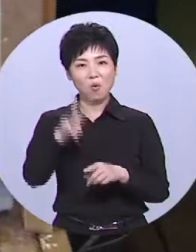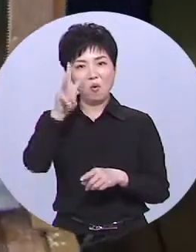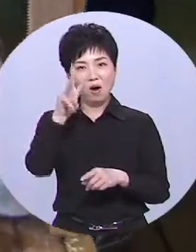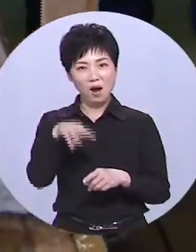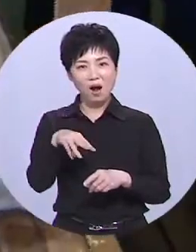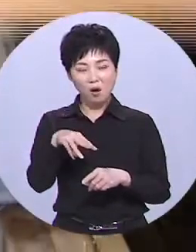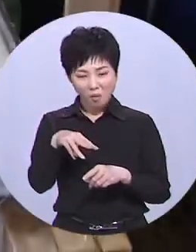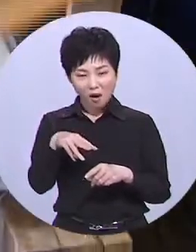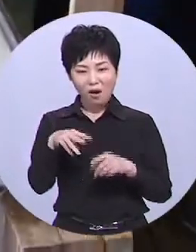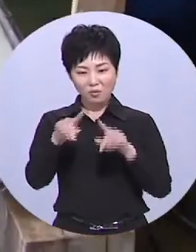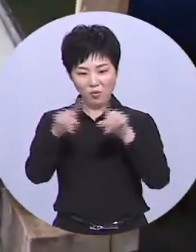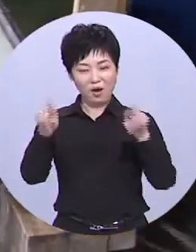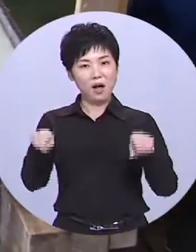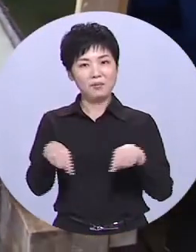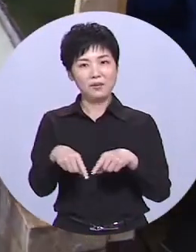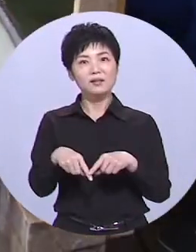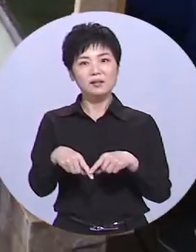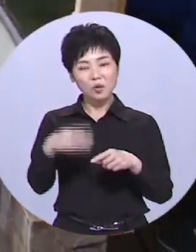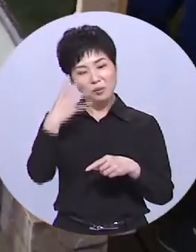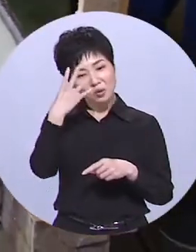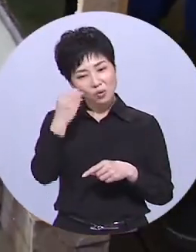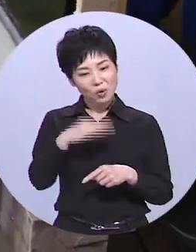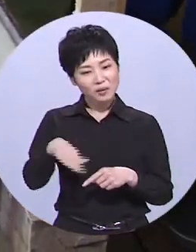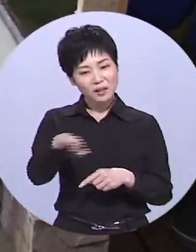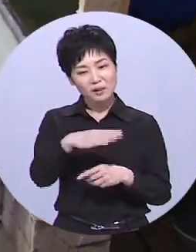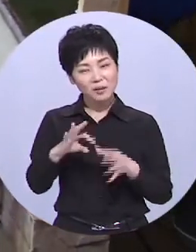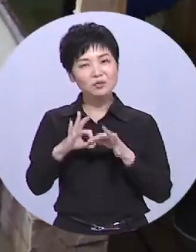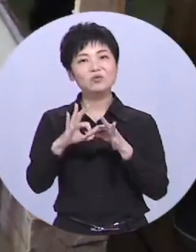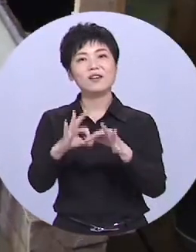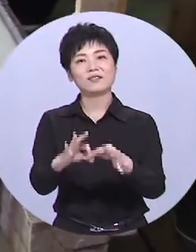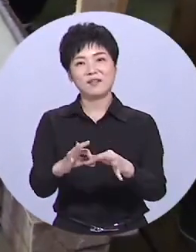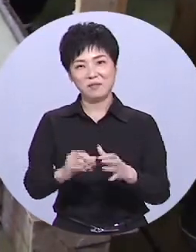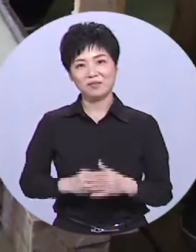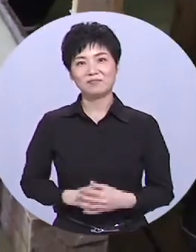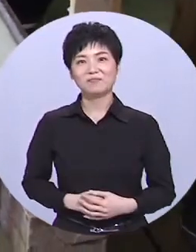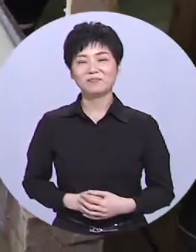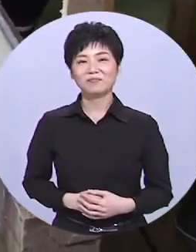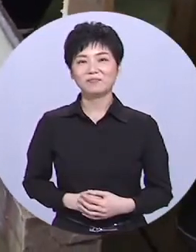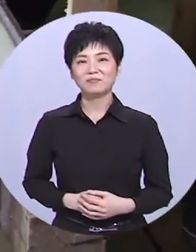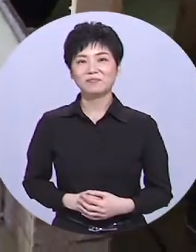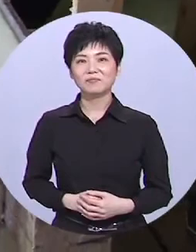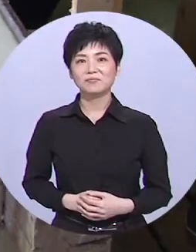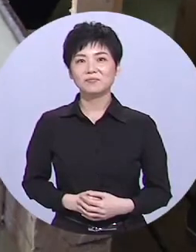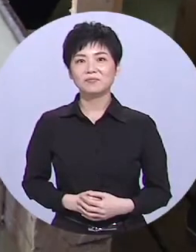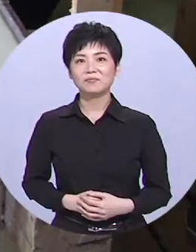技術を守り、魅力を多くの人に伝えています。